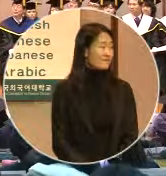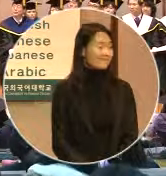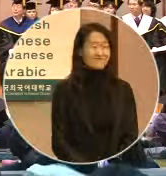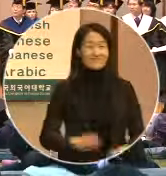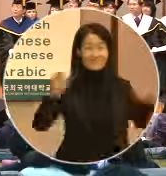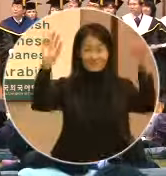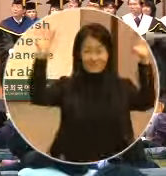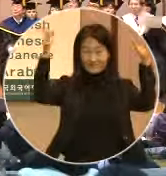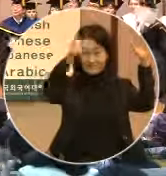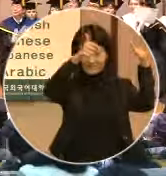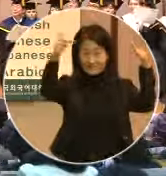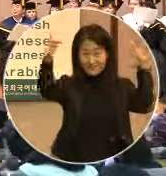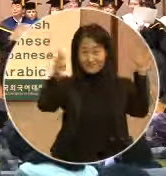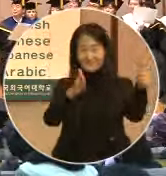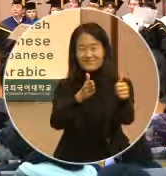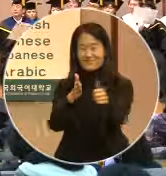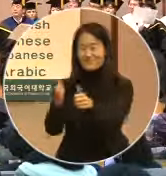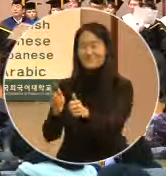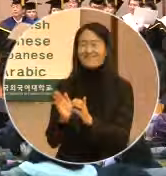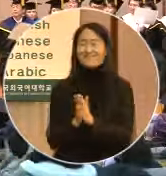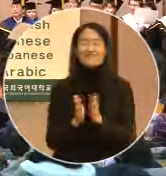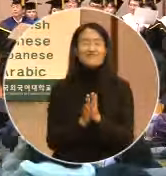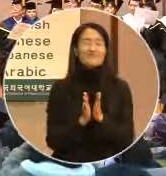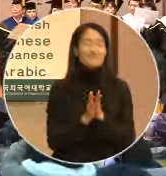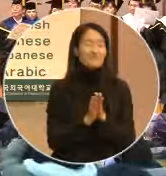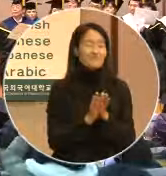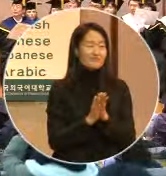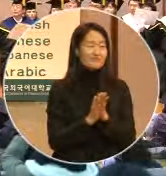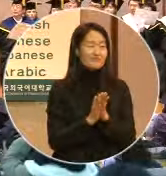네, 큰 박수 보내주시겠습니다.